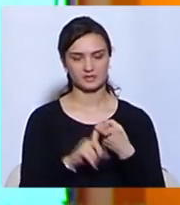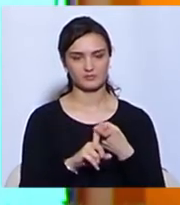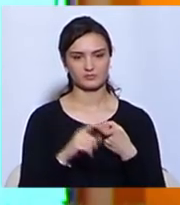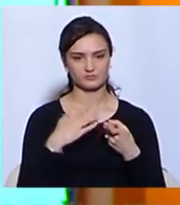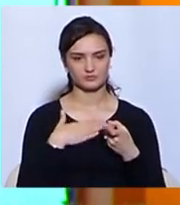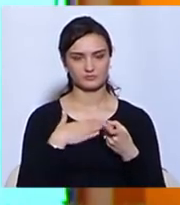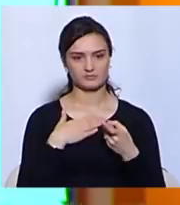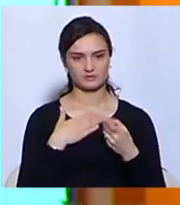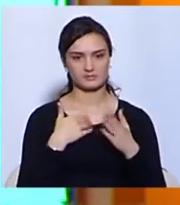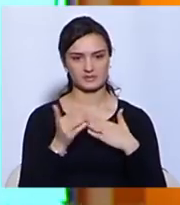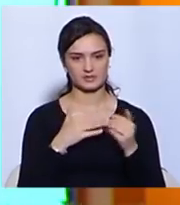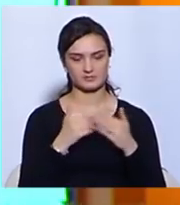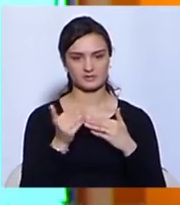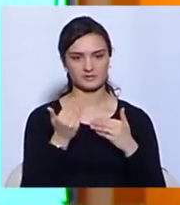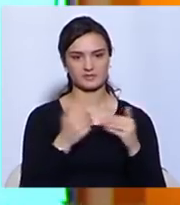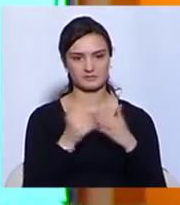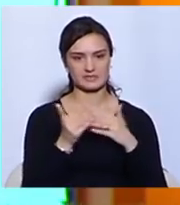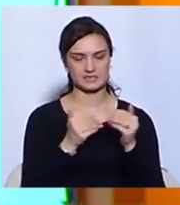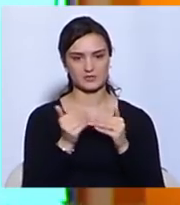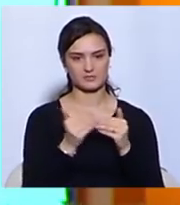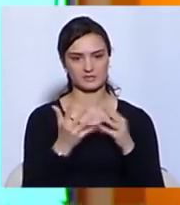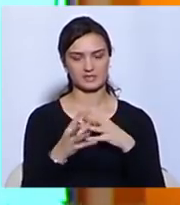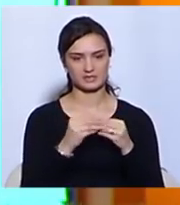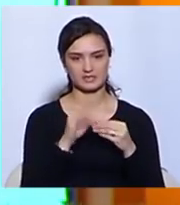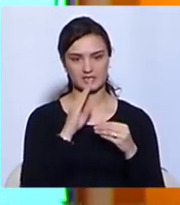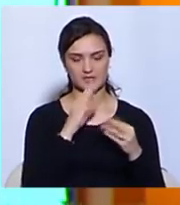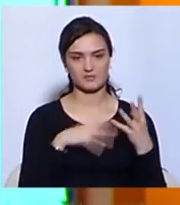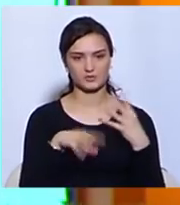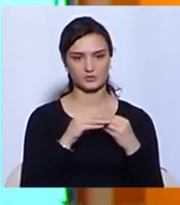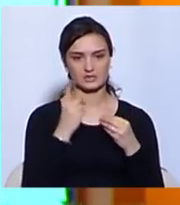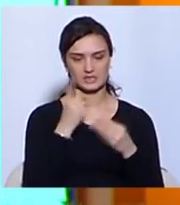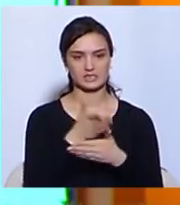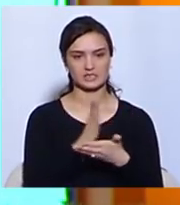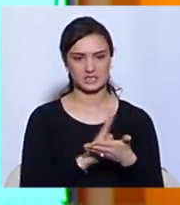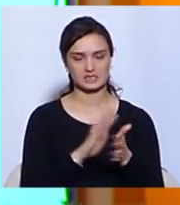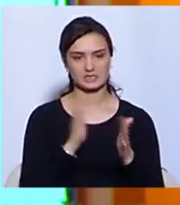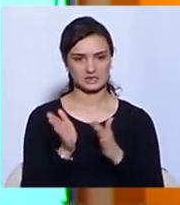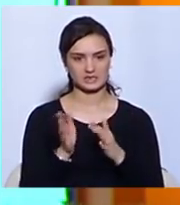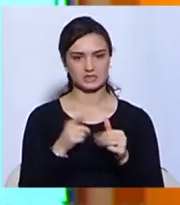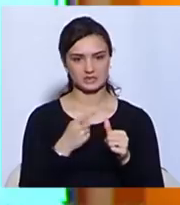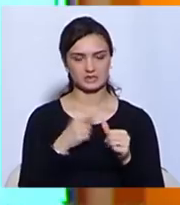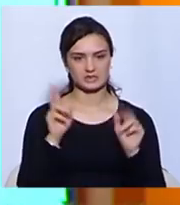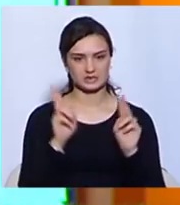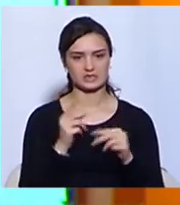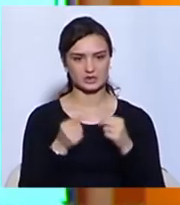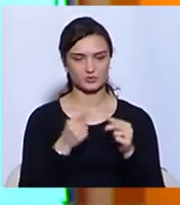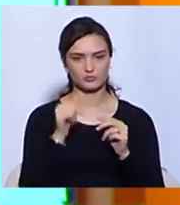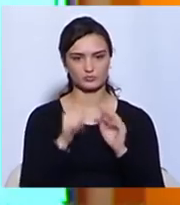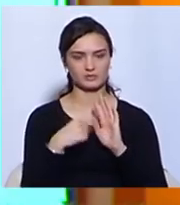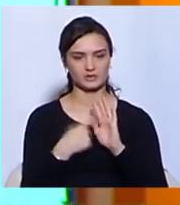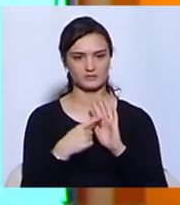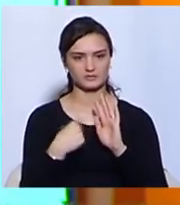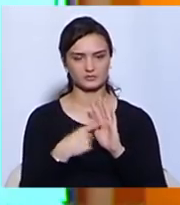დაუკავშირებდით ჩემ სპეციალობას თქვენ სპეციალობასთან ერთად. ქალბატონების ერთი ნაწილი ტრადიციულად სამს